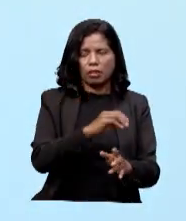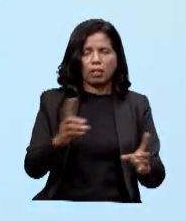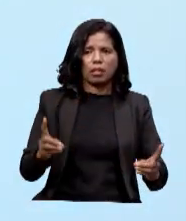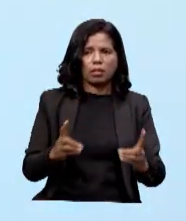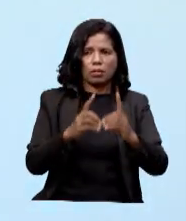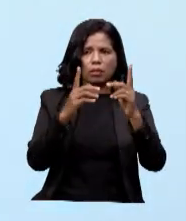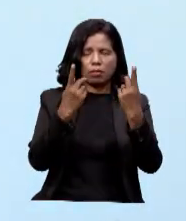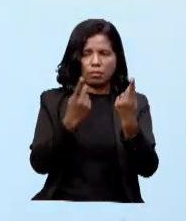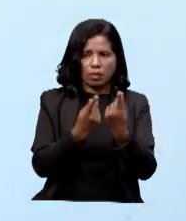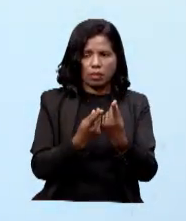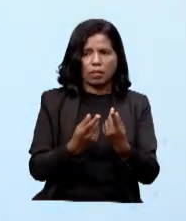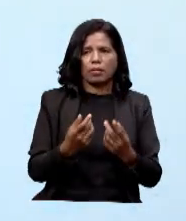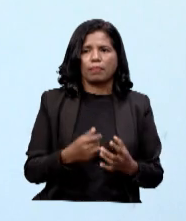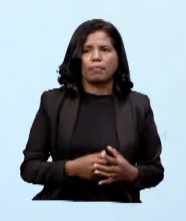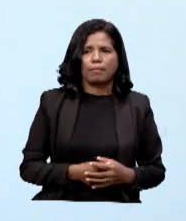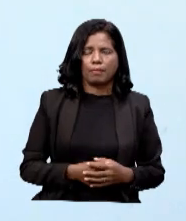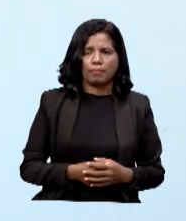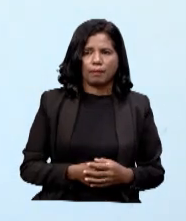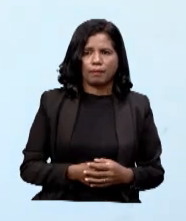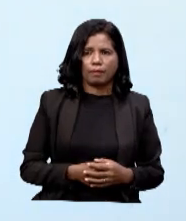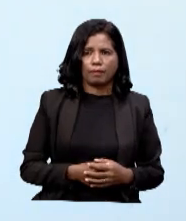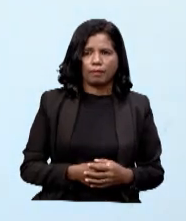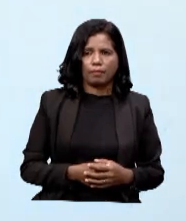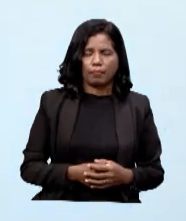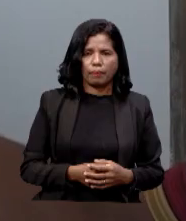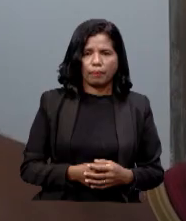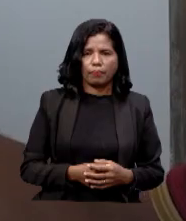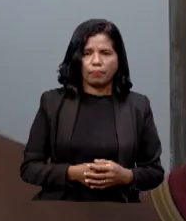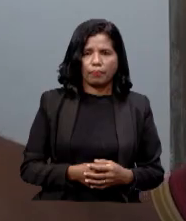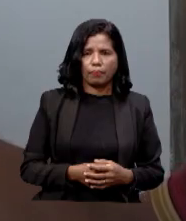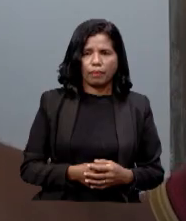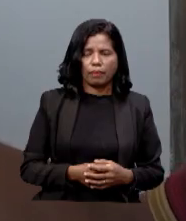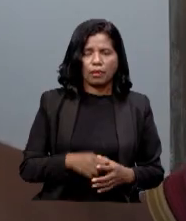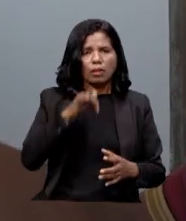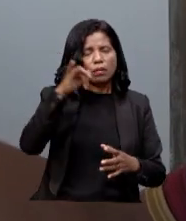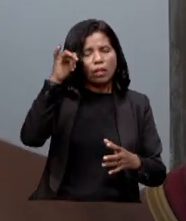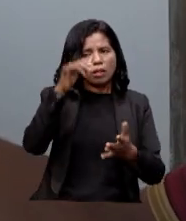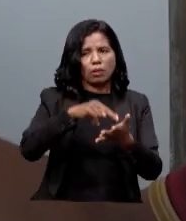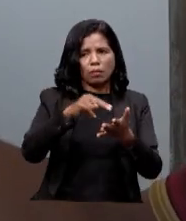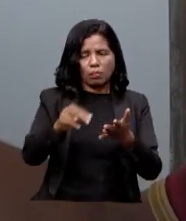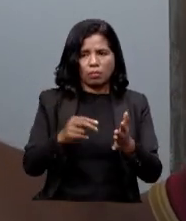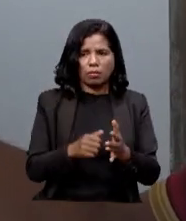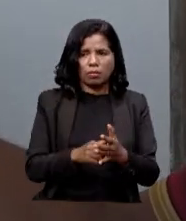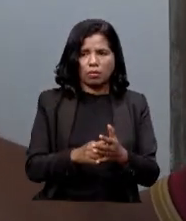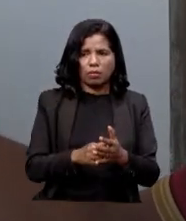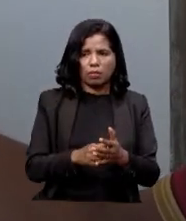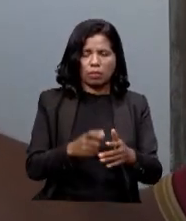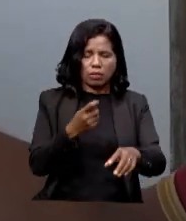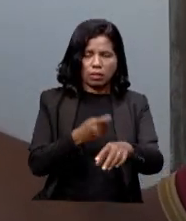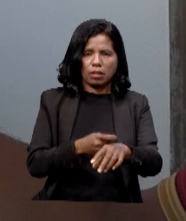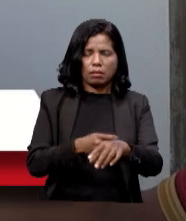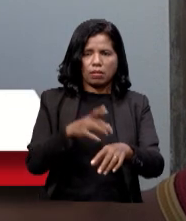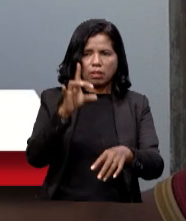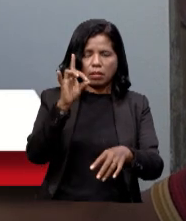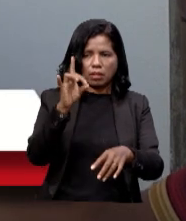companhia Bedford nia nain. Ikalan, número sai hotia, hau tumba to tu kualo resin, besi